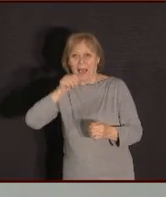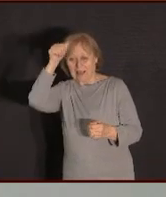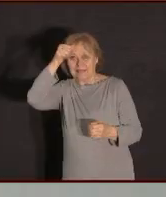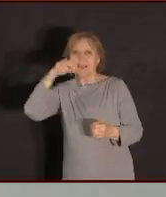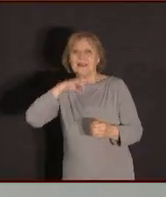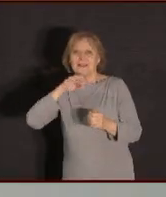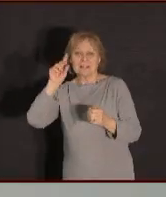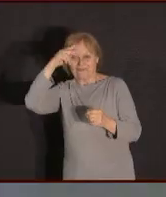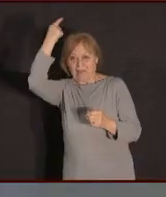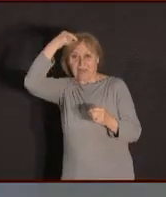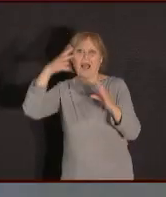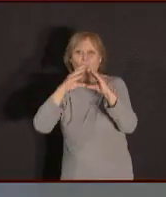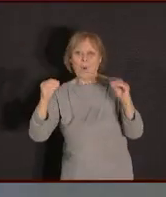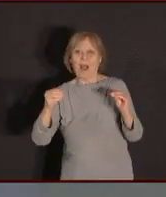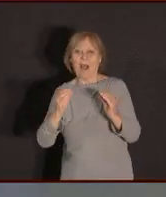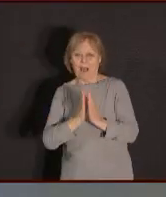Duha. Amen.